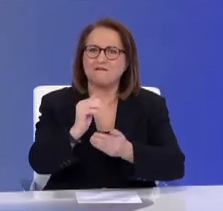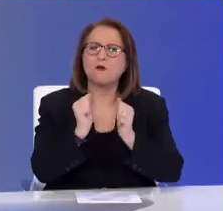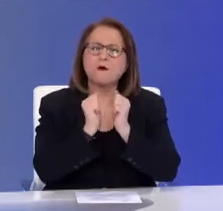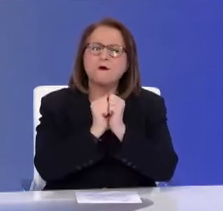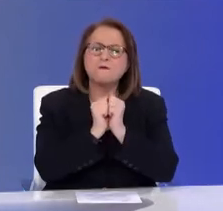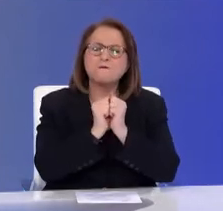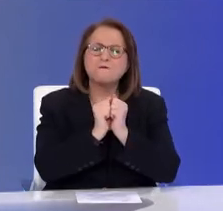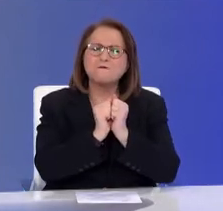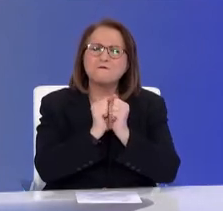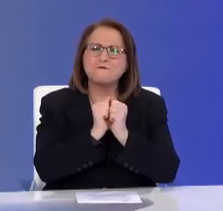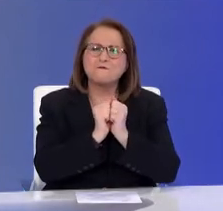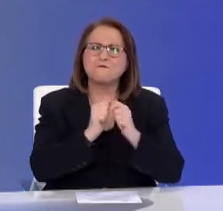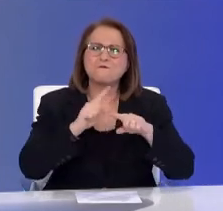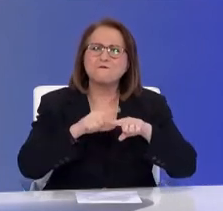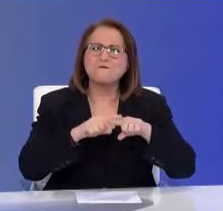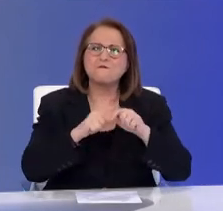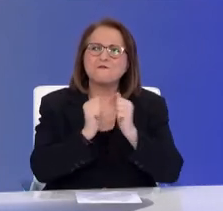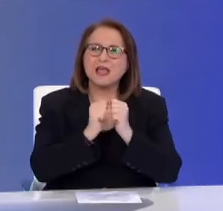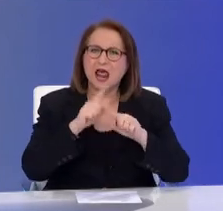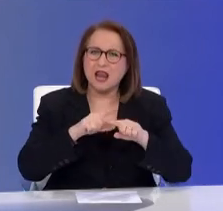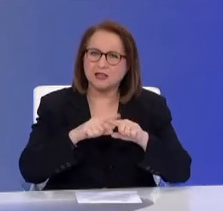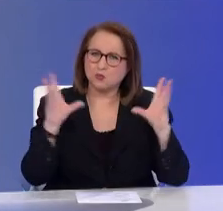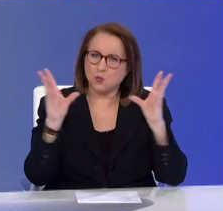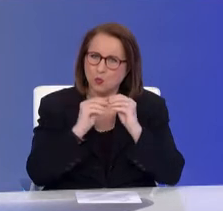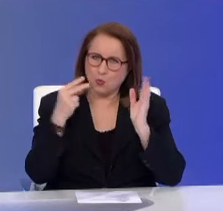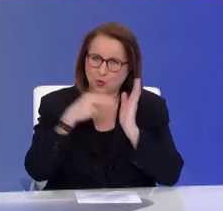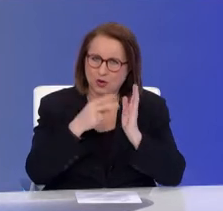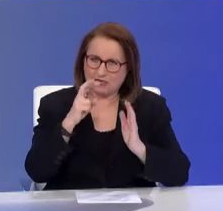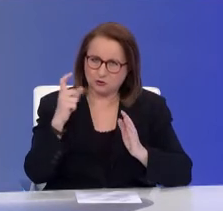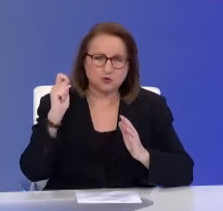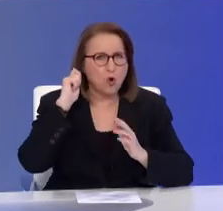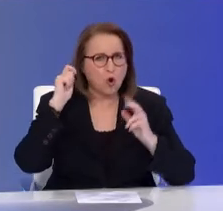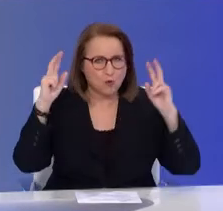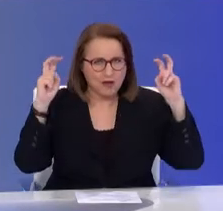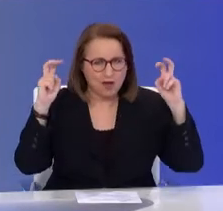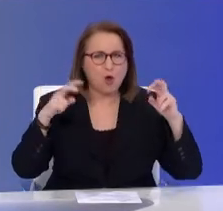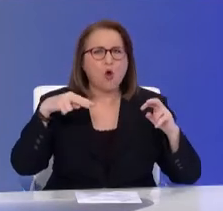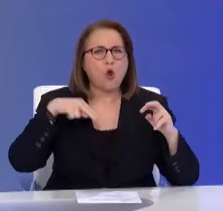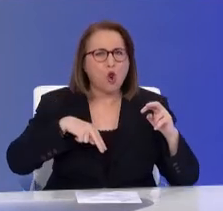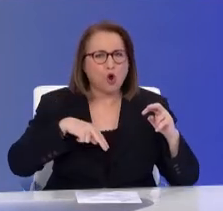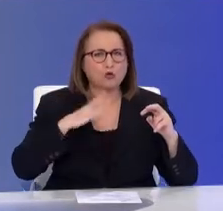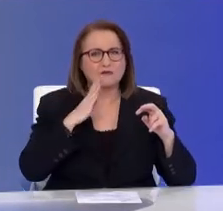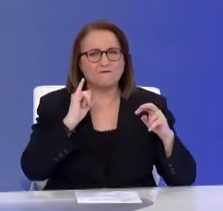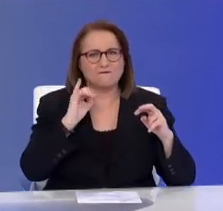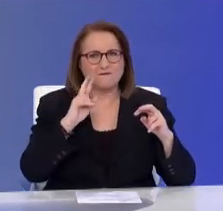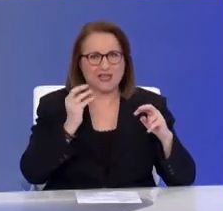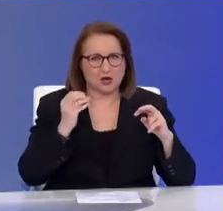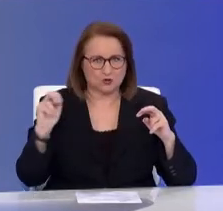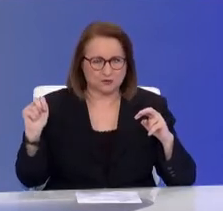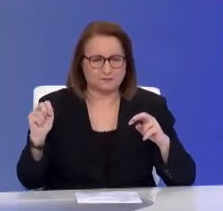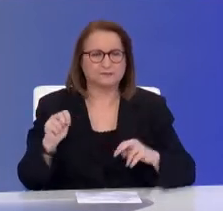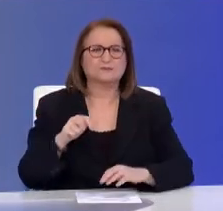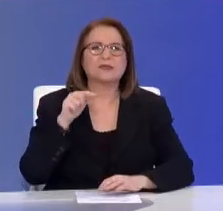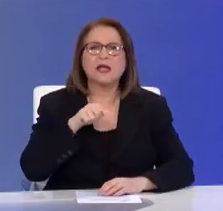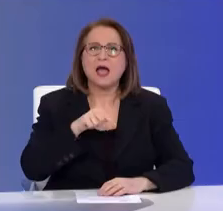Lord Byron για το έτος 2021. The festive ceremony of the Academy